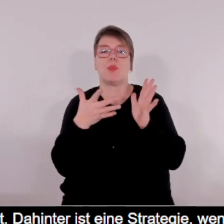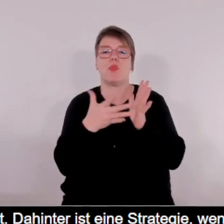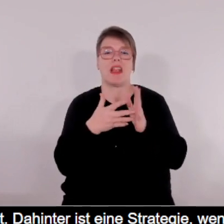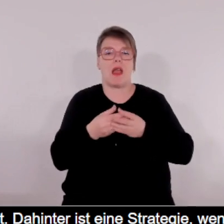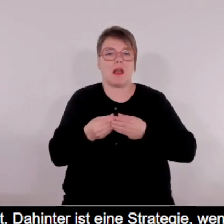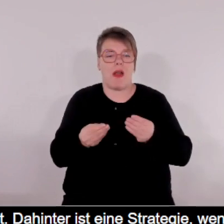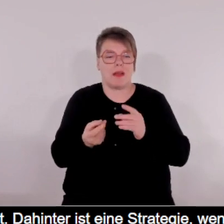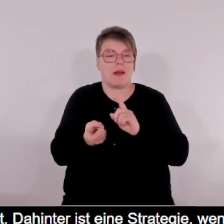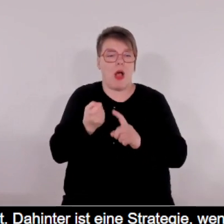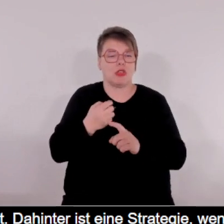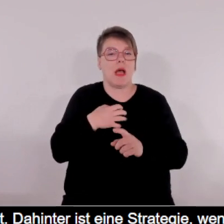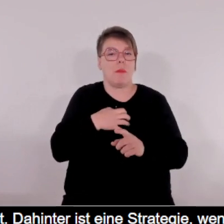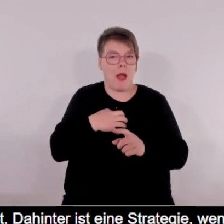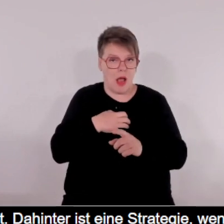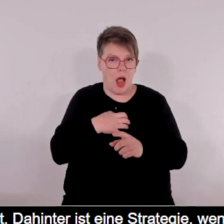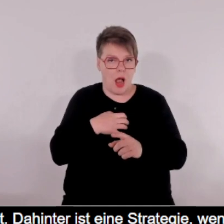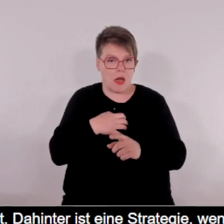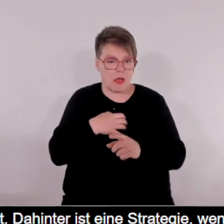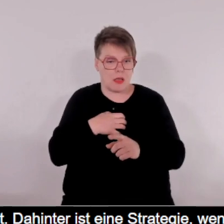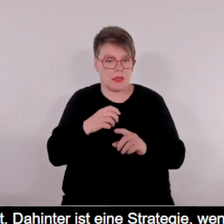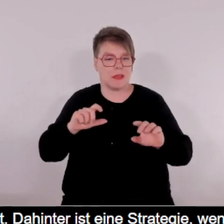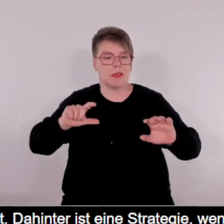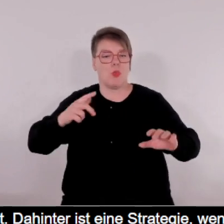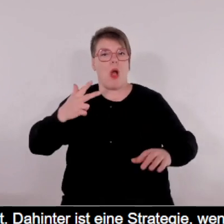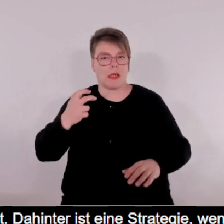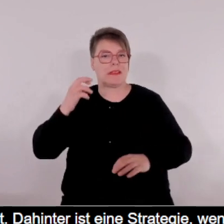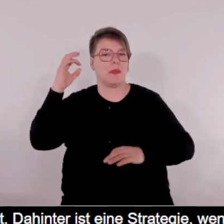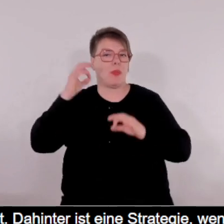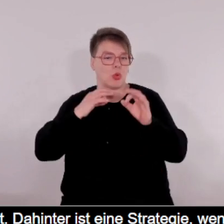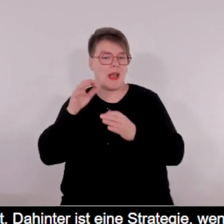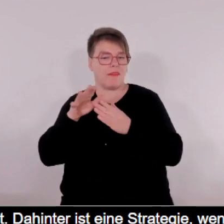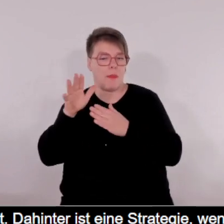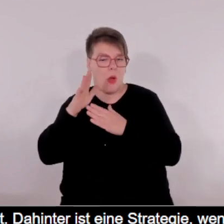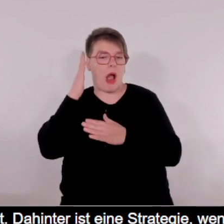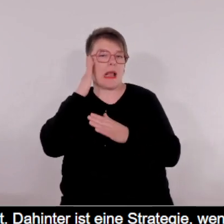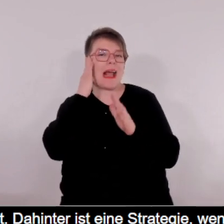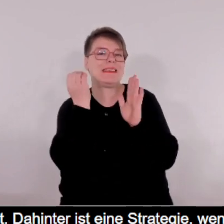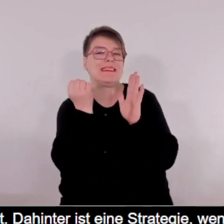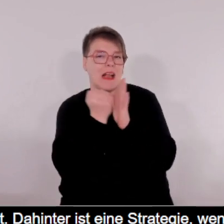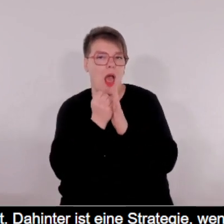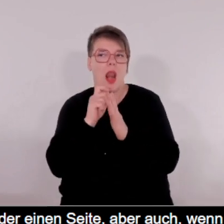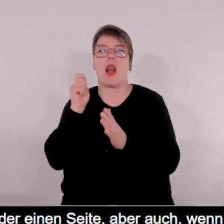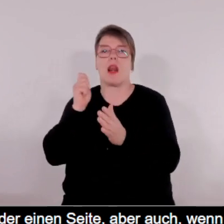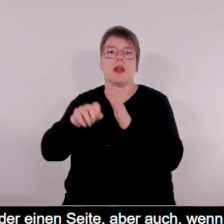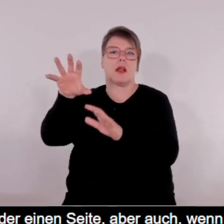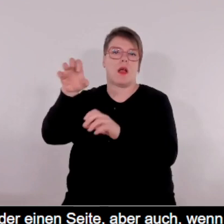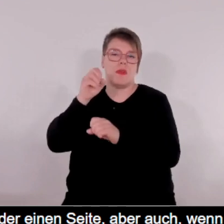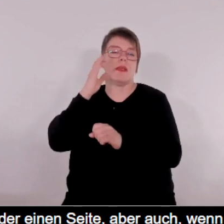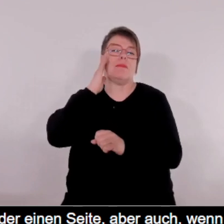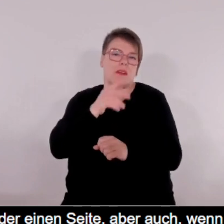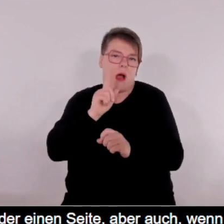Genauso auch das Bio-Siegel. Viele Menschen greifen danach, suchen es eben auch ganz gezielt. Das ist eine vertrauensvolle